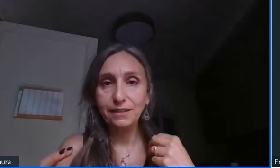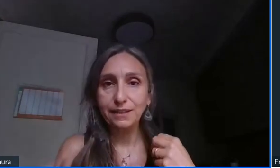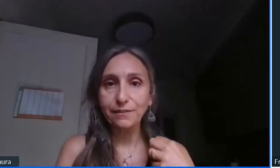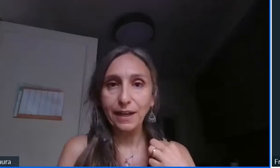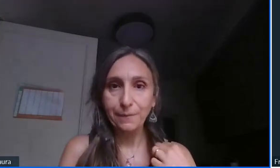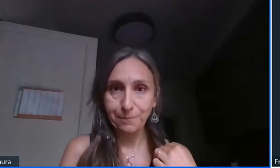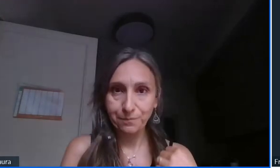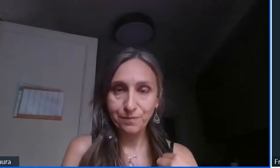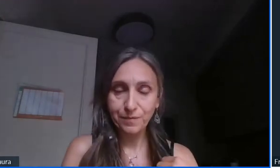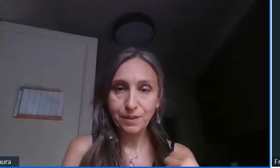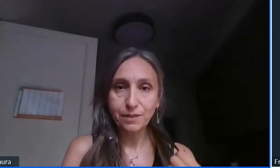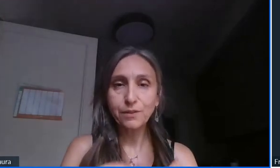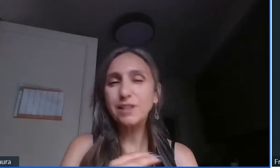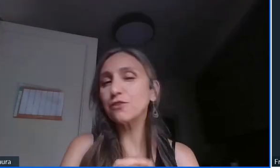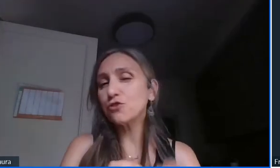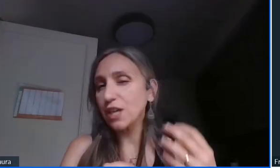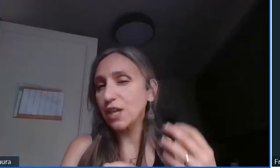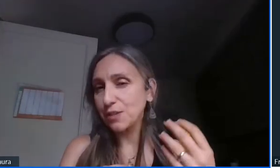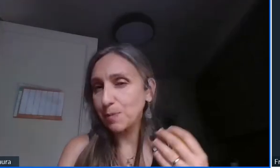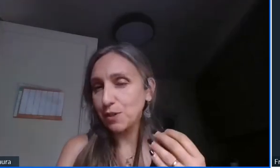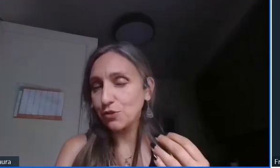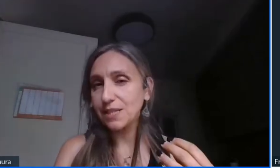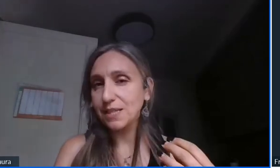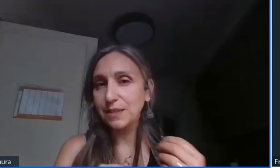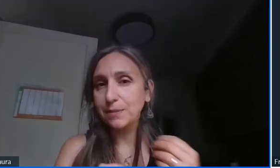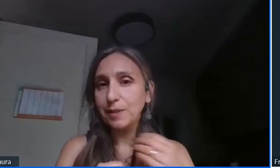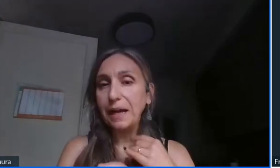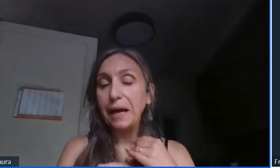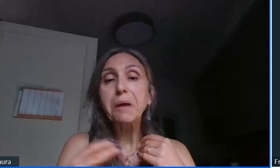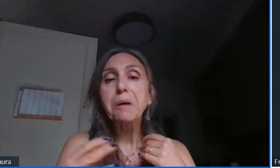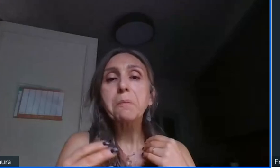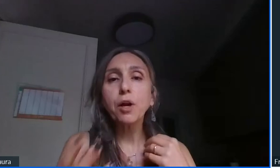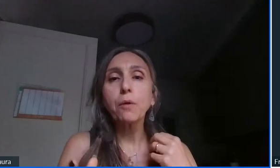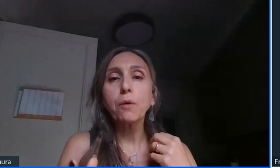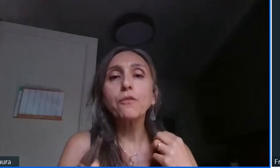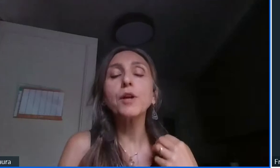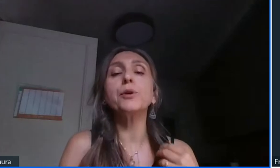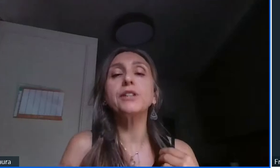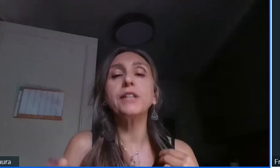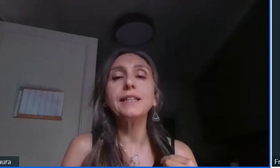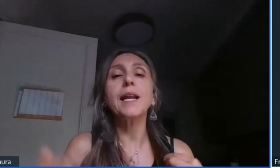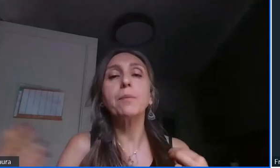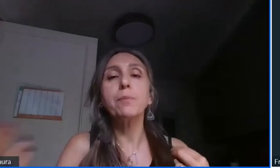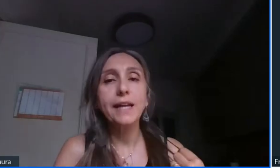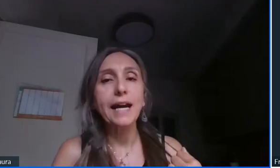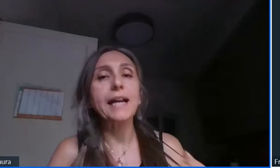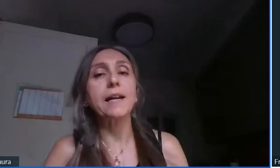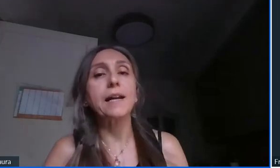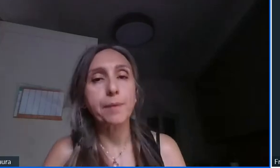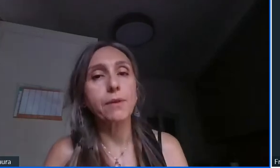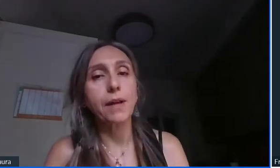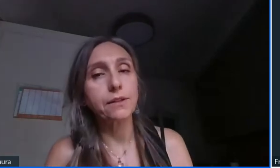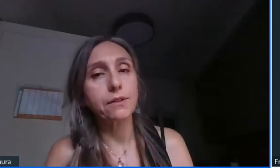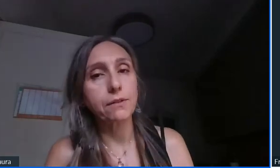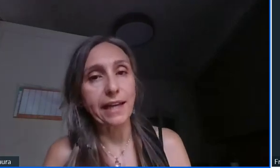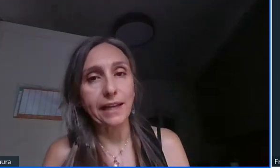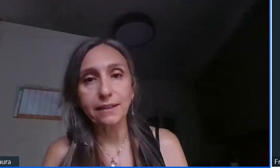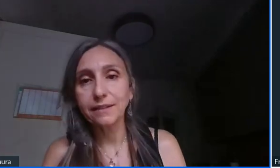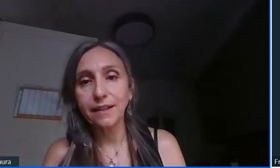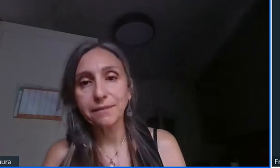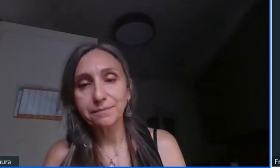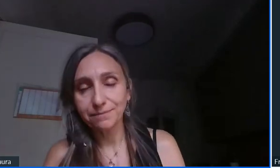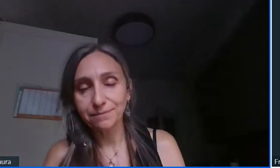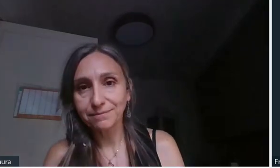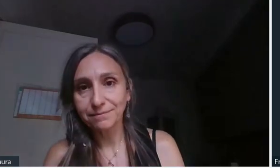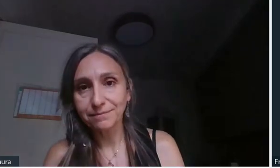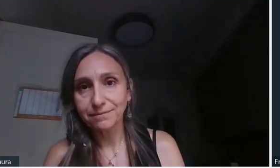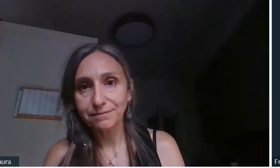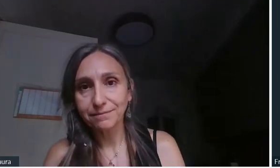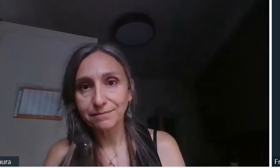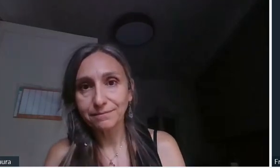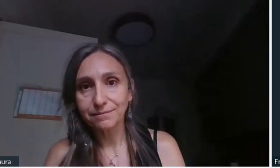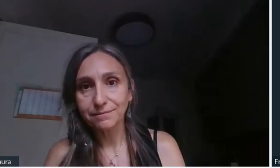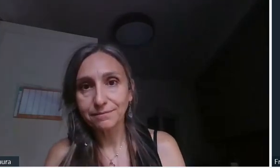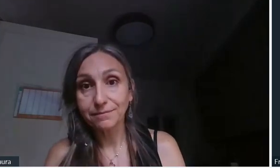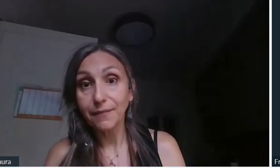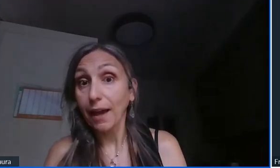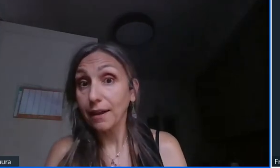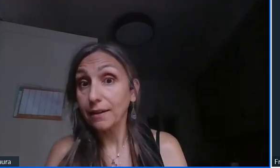particolarmente creativa non c'è spesso la sensibilità, però voi potete replicarla per un altro cliente?